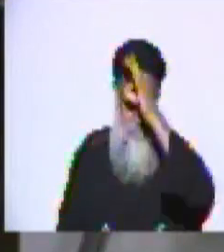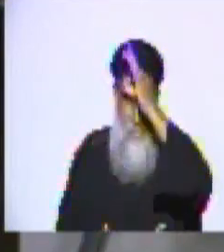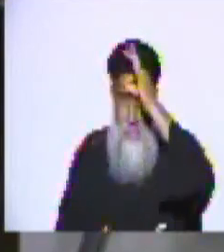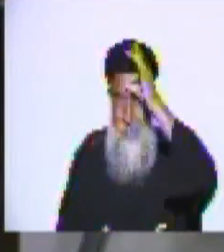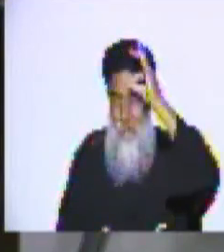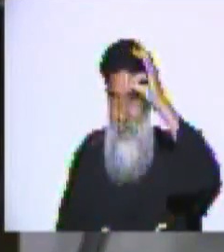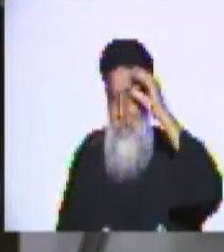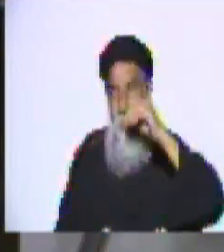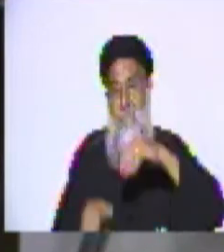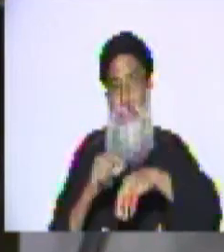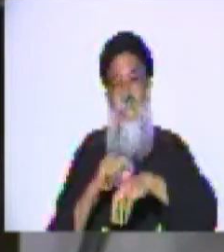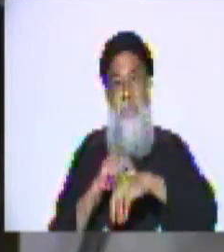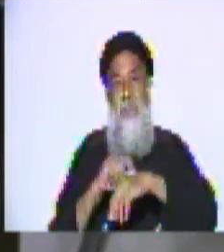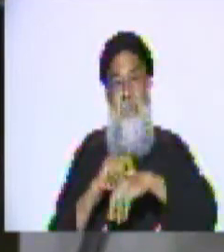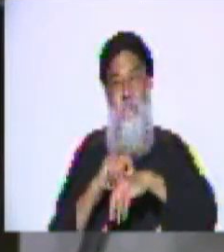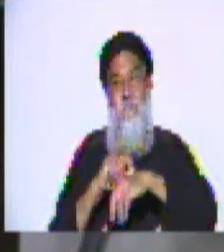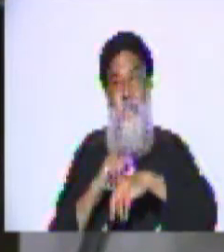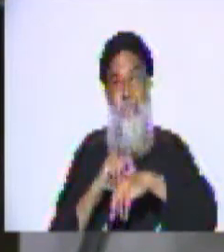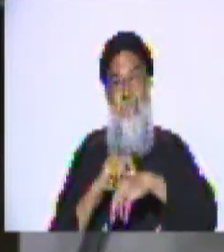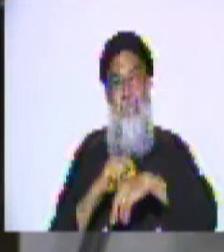ان الانسان